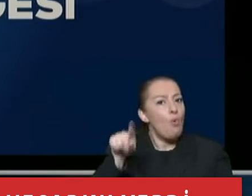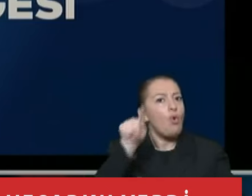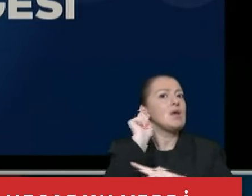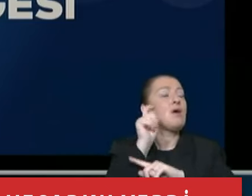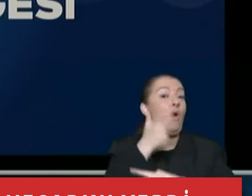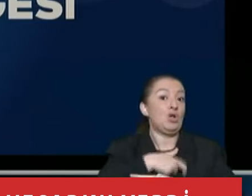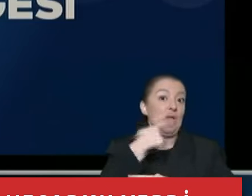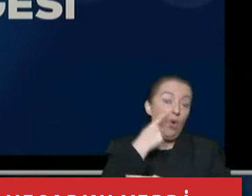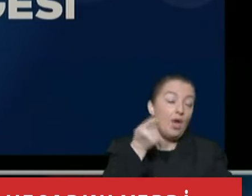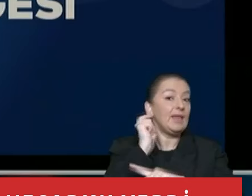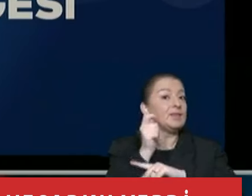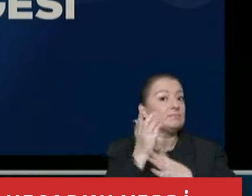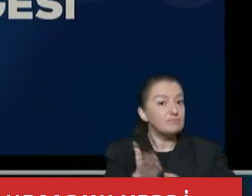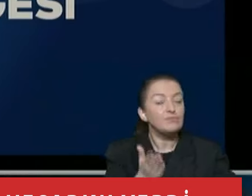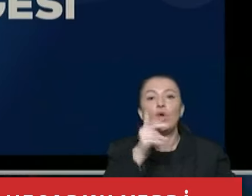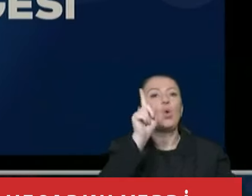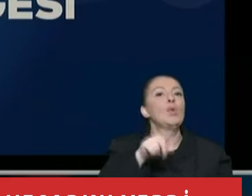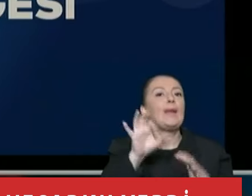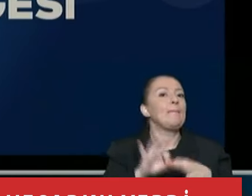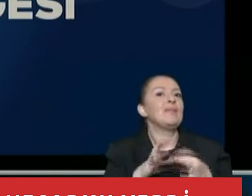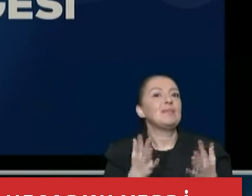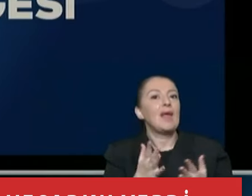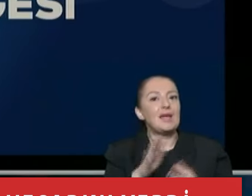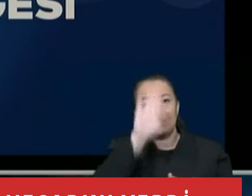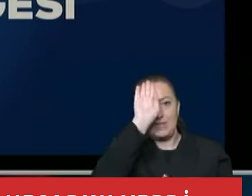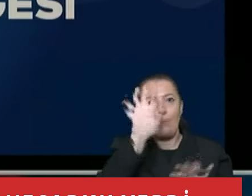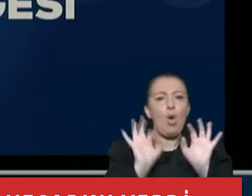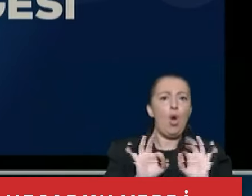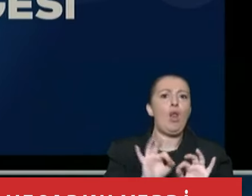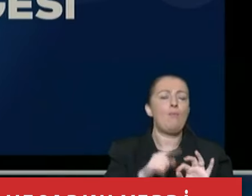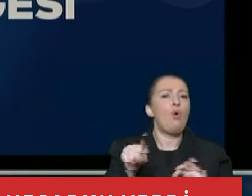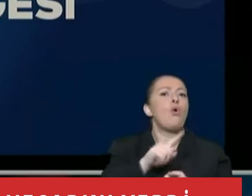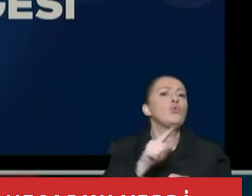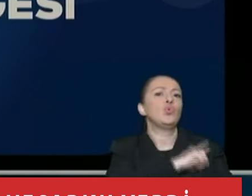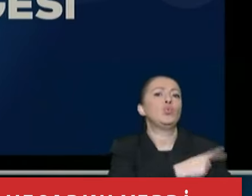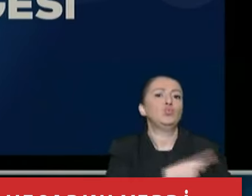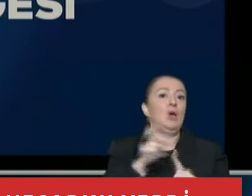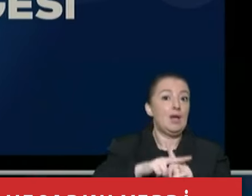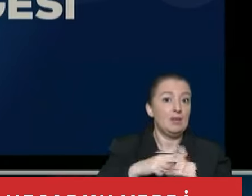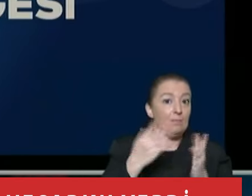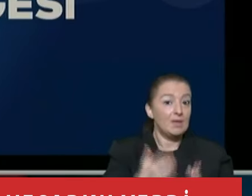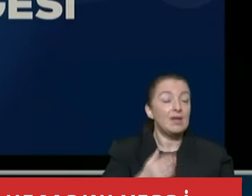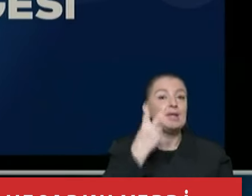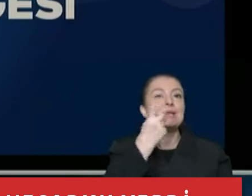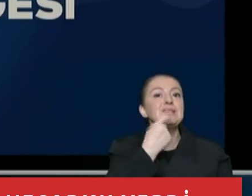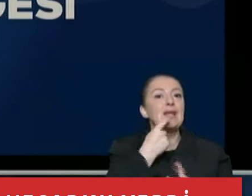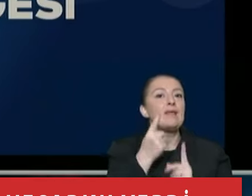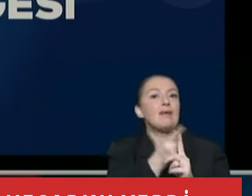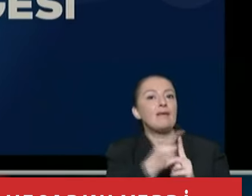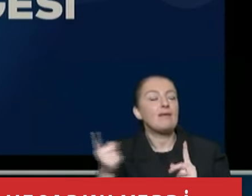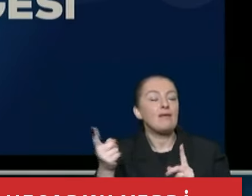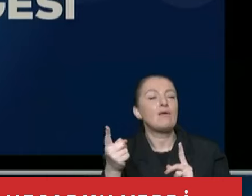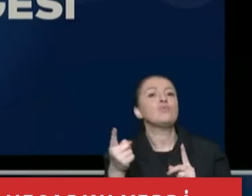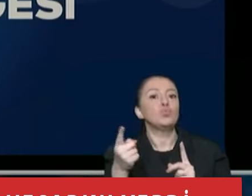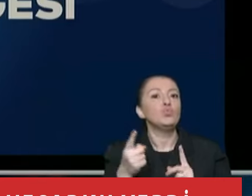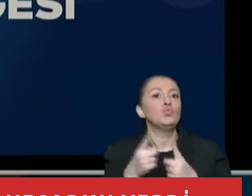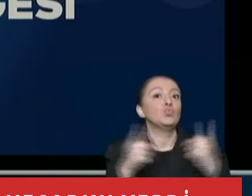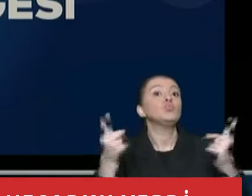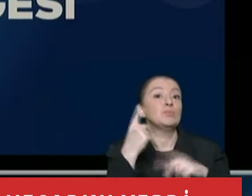ile gündeminde İstanbul olan paydaşların güçlü katılımlarıyla iki yıldan fazla bir sürede